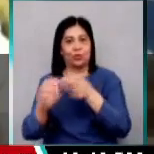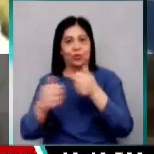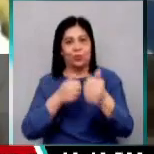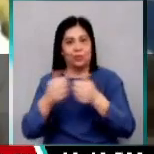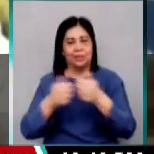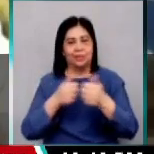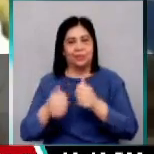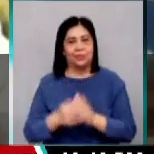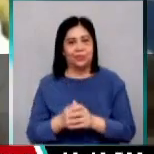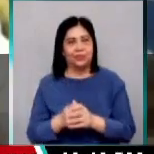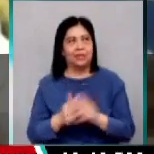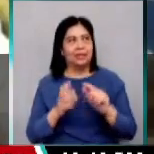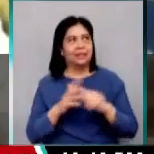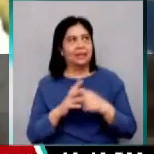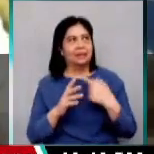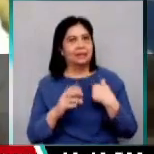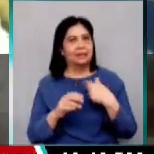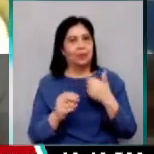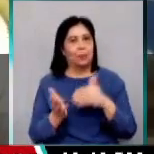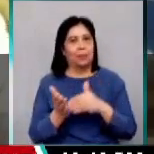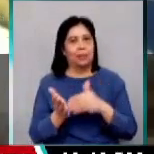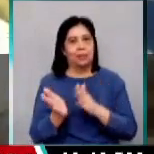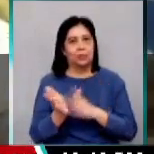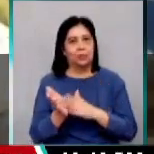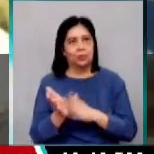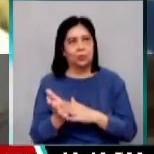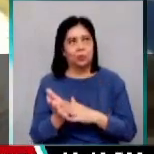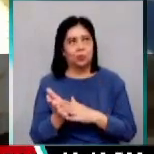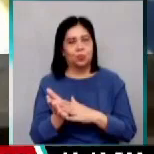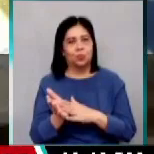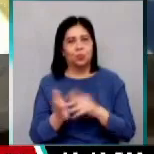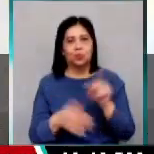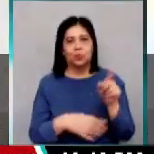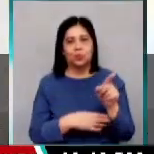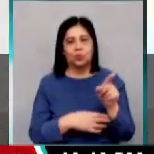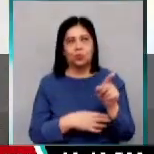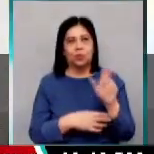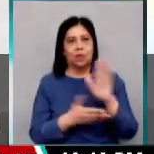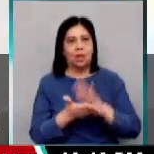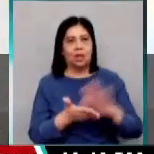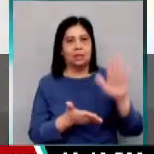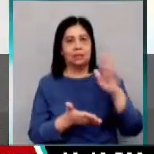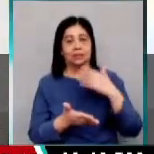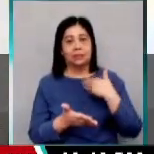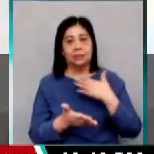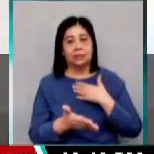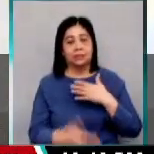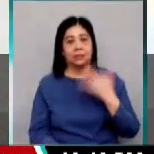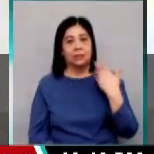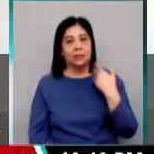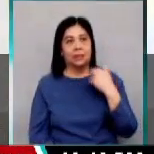Nag-start ako mag-medical school dun sa yung college ko. May annual